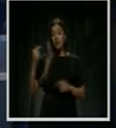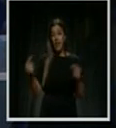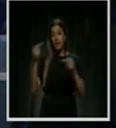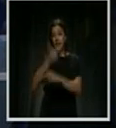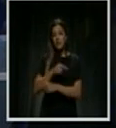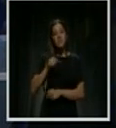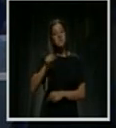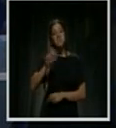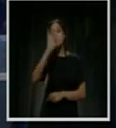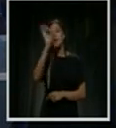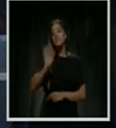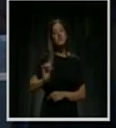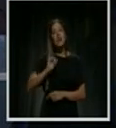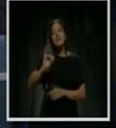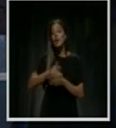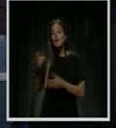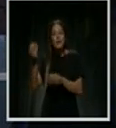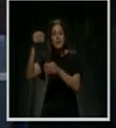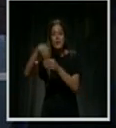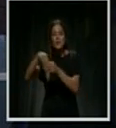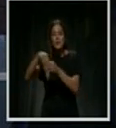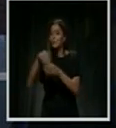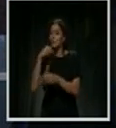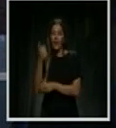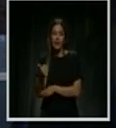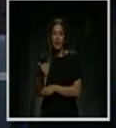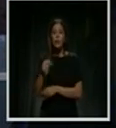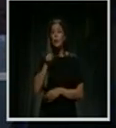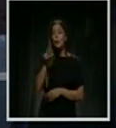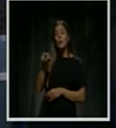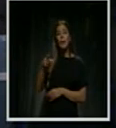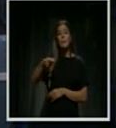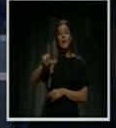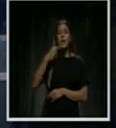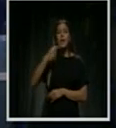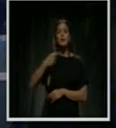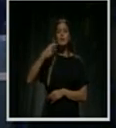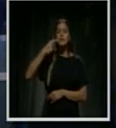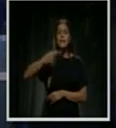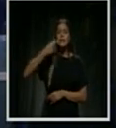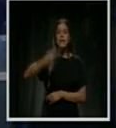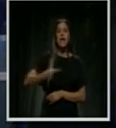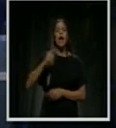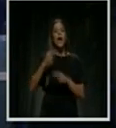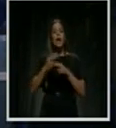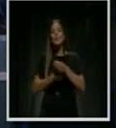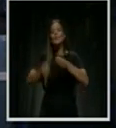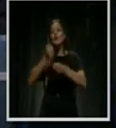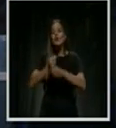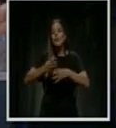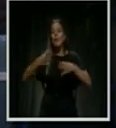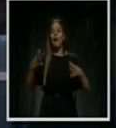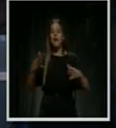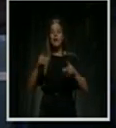mhux qed jinvestu kif suppost. Taf kemm jgħidulna kull sena, kull sentej, kull elezzjoni jħamlu proġetti kbar u jibqgħu biss fuq